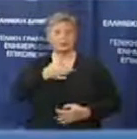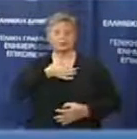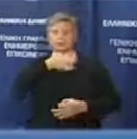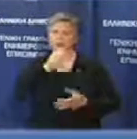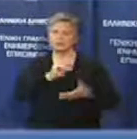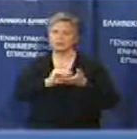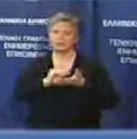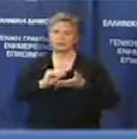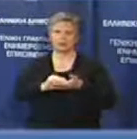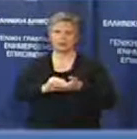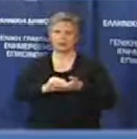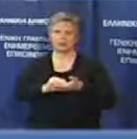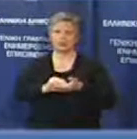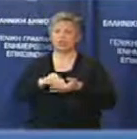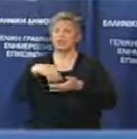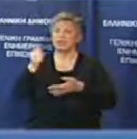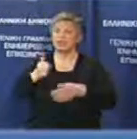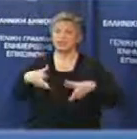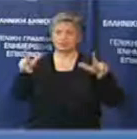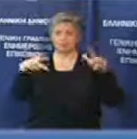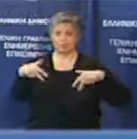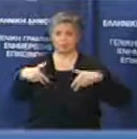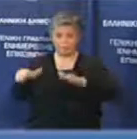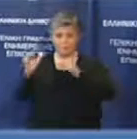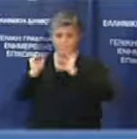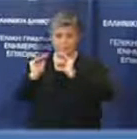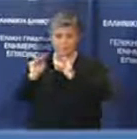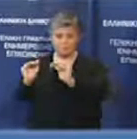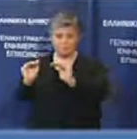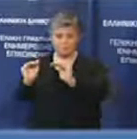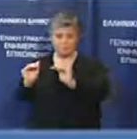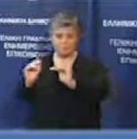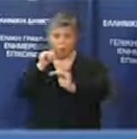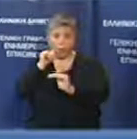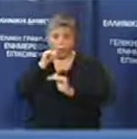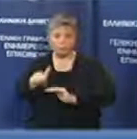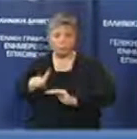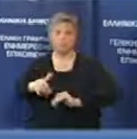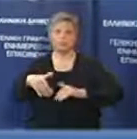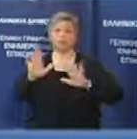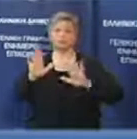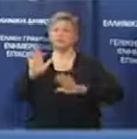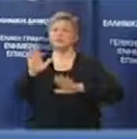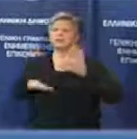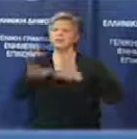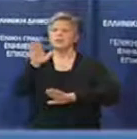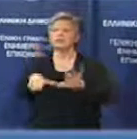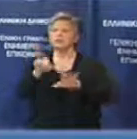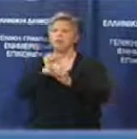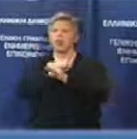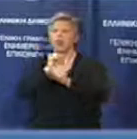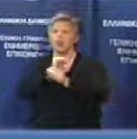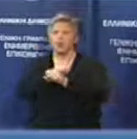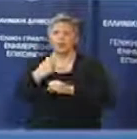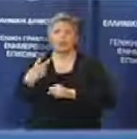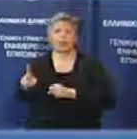τους υπουργούς δεν είναι μόνιμος στη θέση αυτή. Όλοι θα κριθούν από το έργο τους και θα κριθούν μέσα σε ένα εύλογο χρονικό